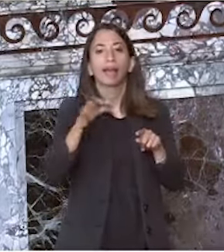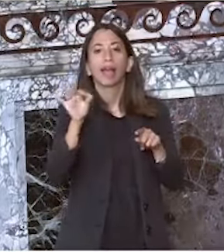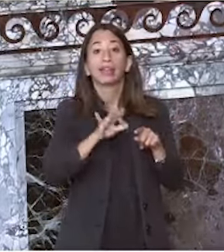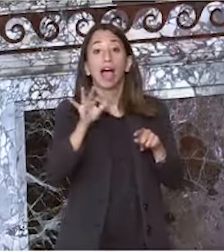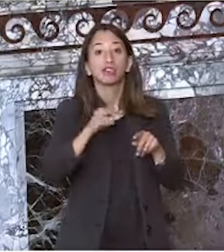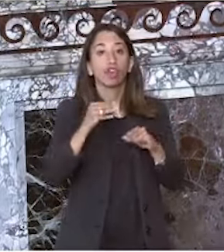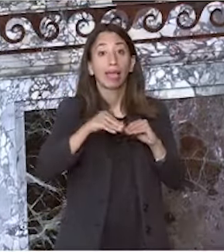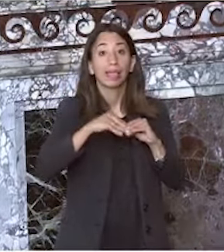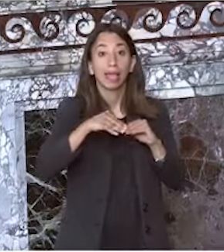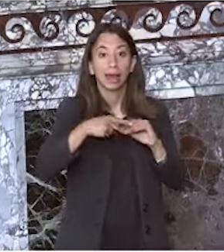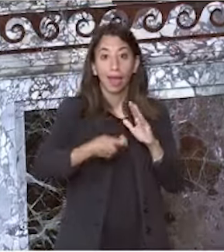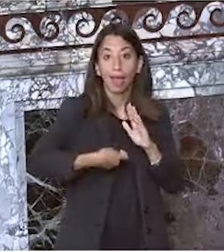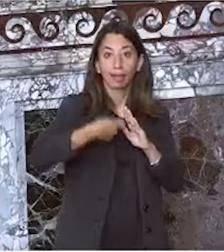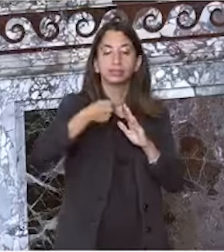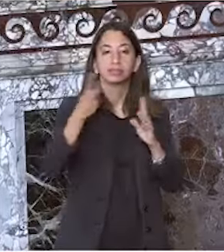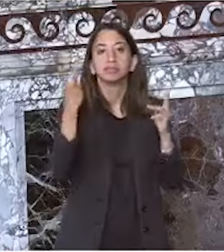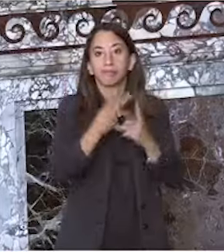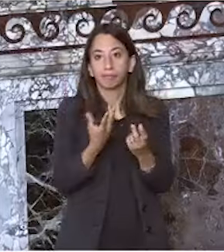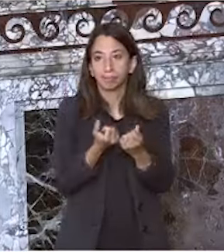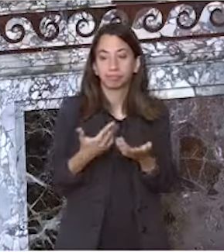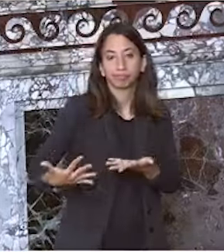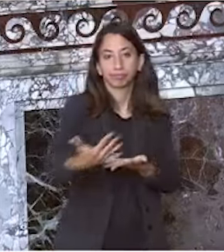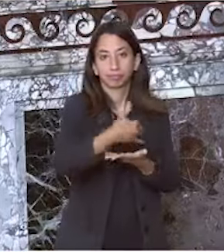interesse, poi materializzatosi.